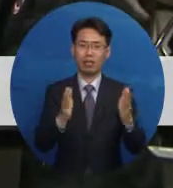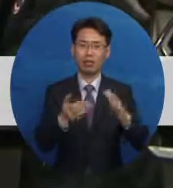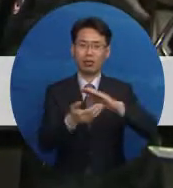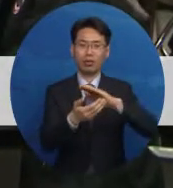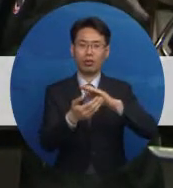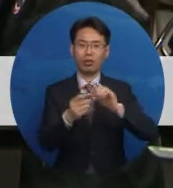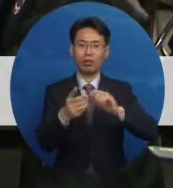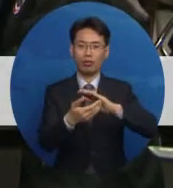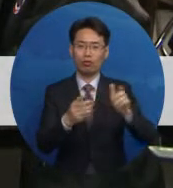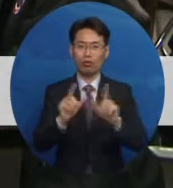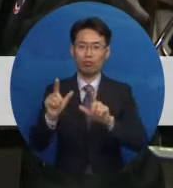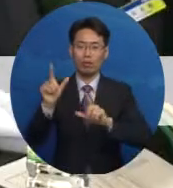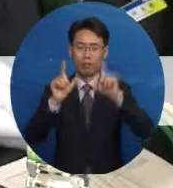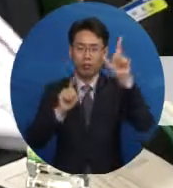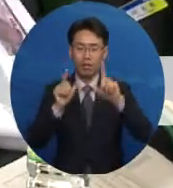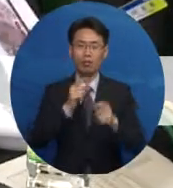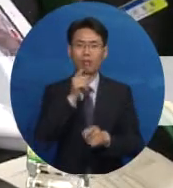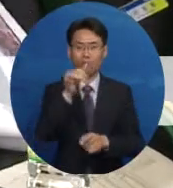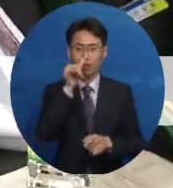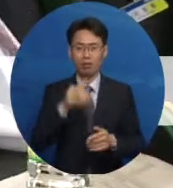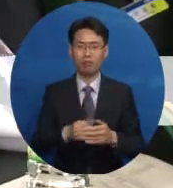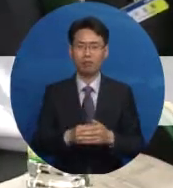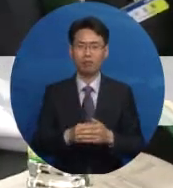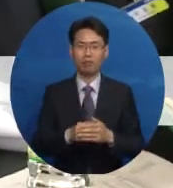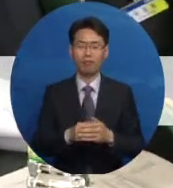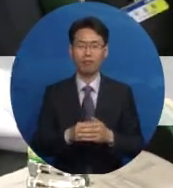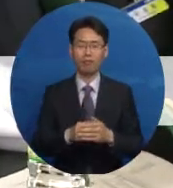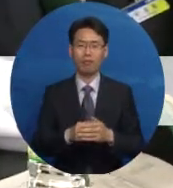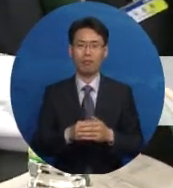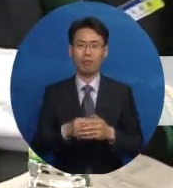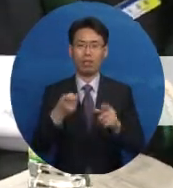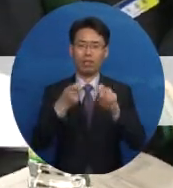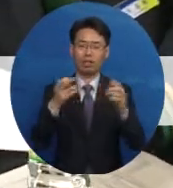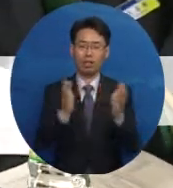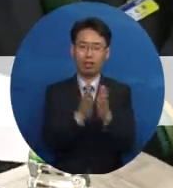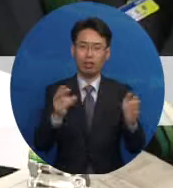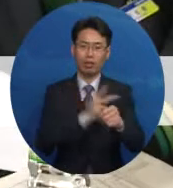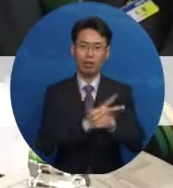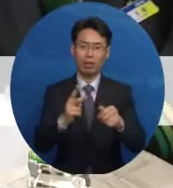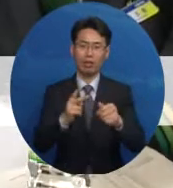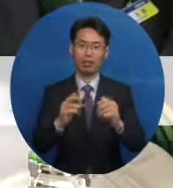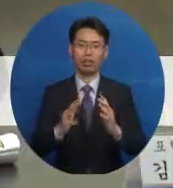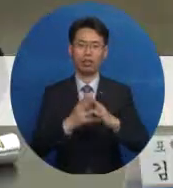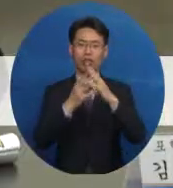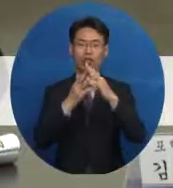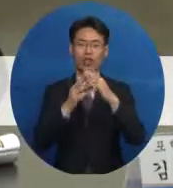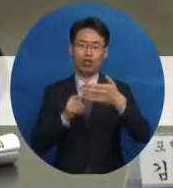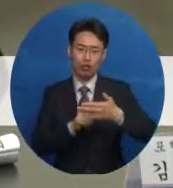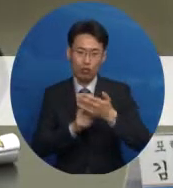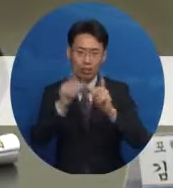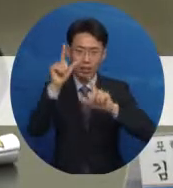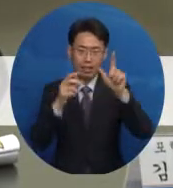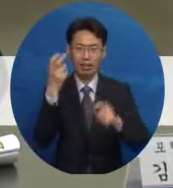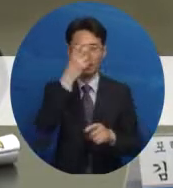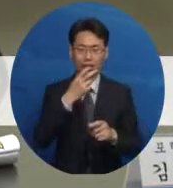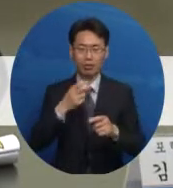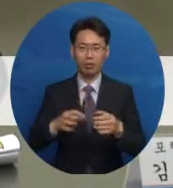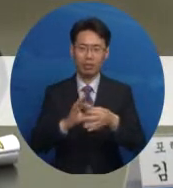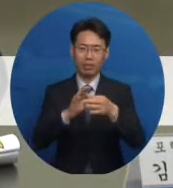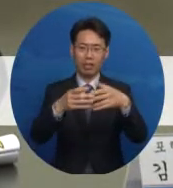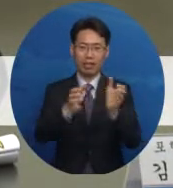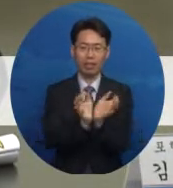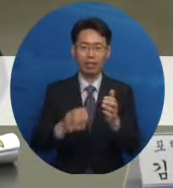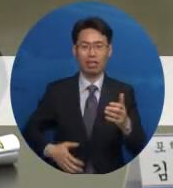대비 준비사항 보고회를 열었습니다. 이날 보고회는 올해 12월 개통하는 KTX 건설 추진 상황을 점검하고